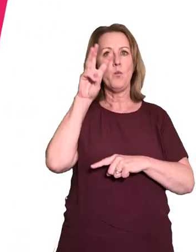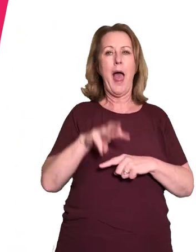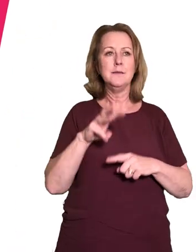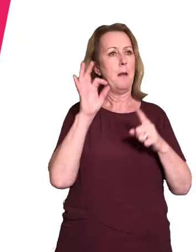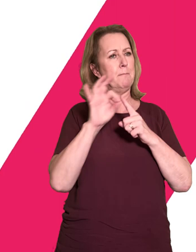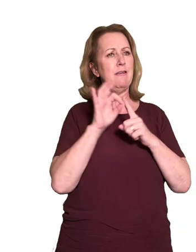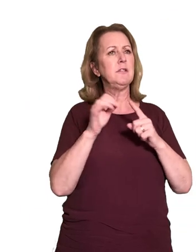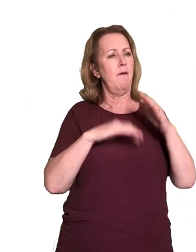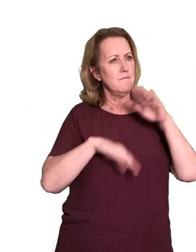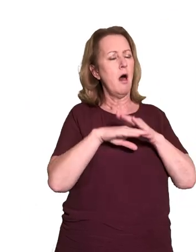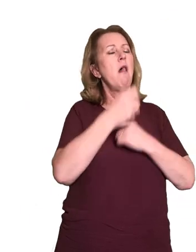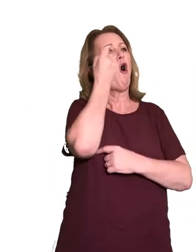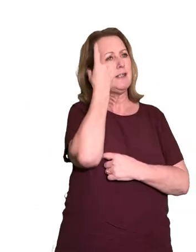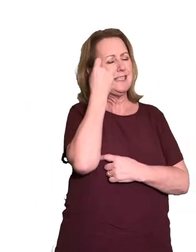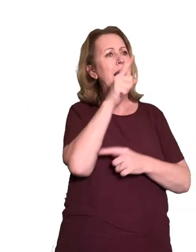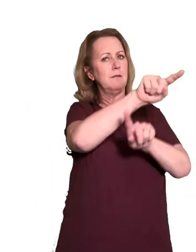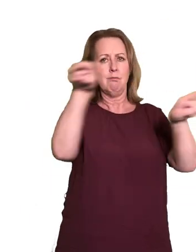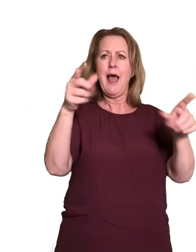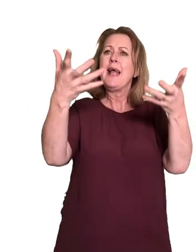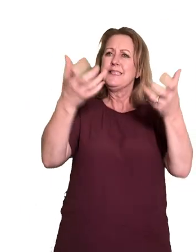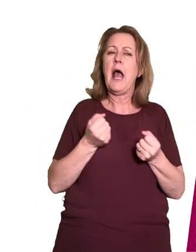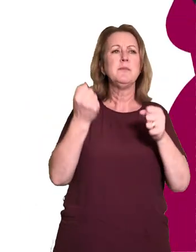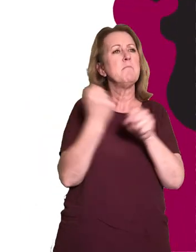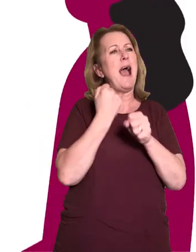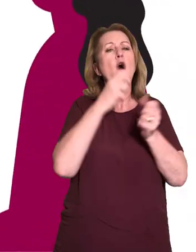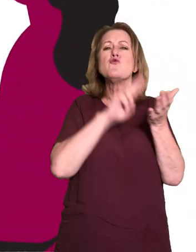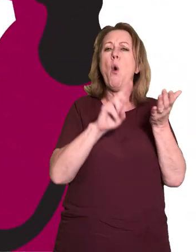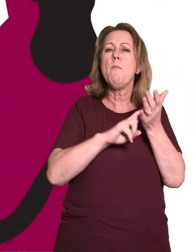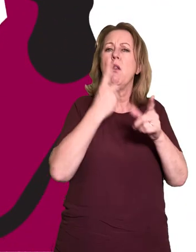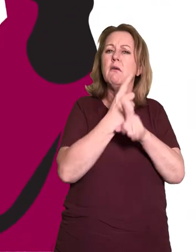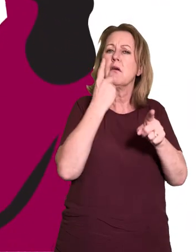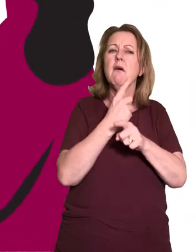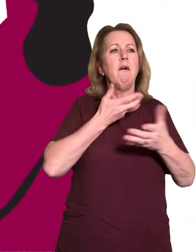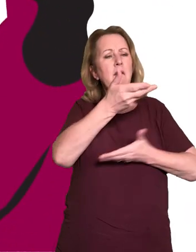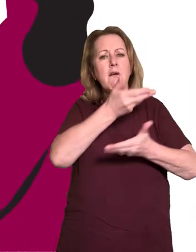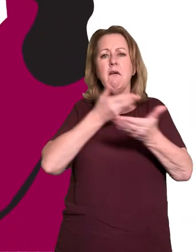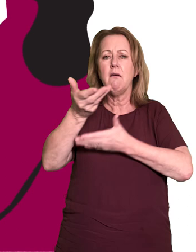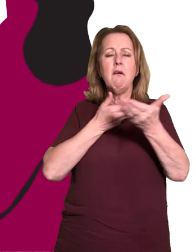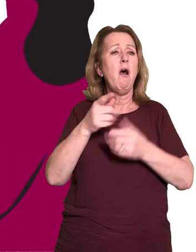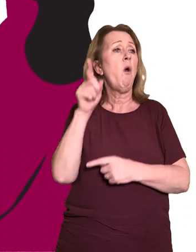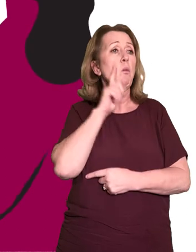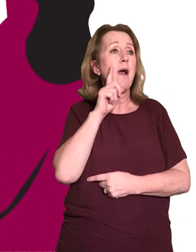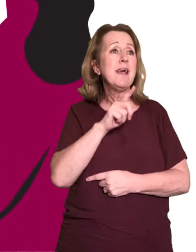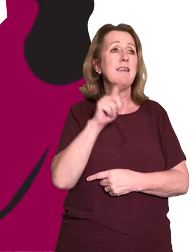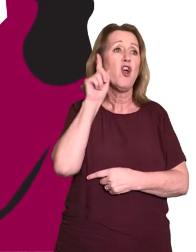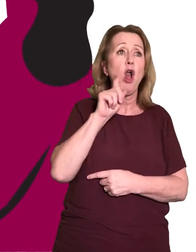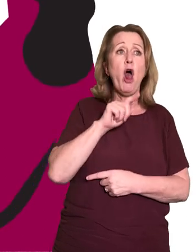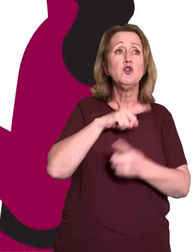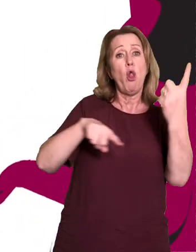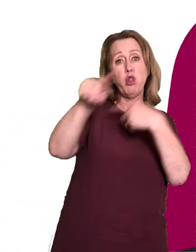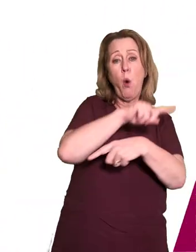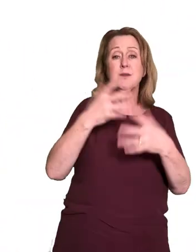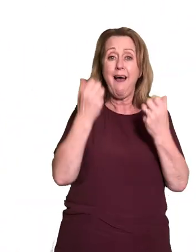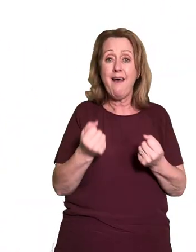2027, bydd Cymru yn wlad lle mae pobl yn deall y mislif yn iawn, yn ei dderbyn ac yn ei drafod fel rhywbeth hollol